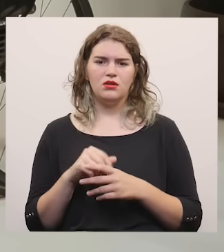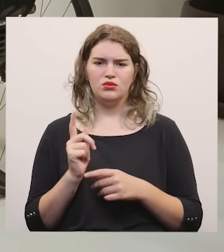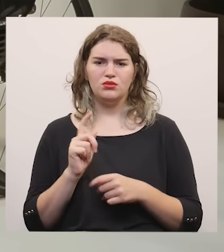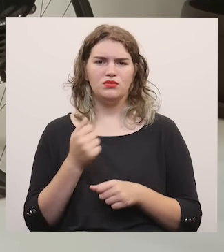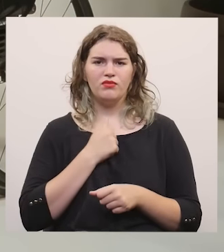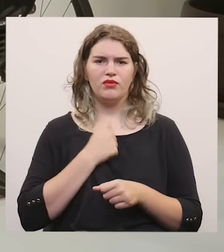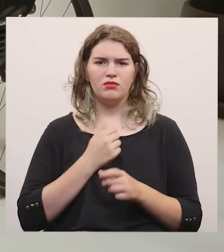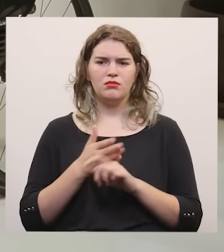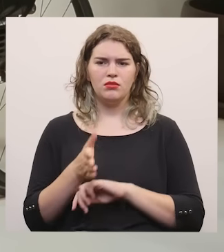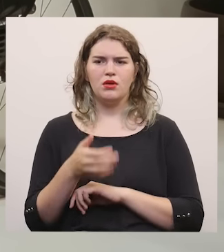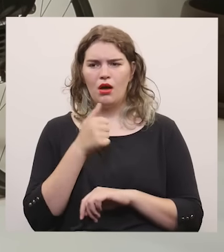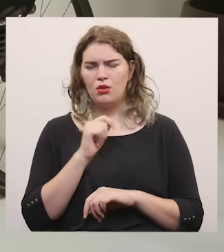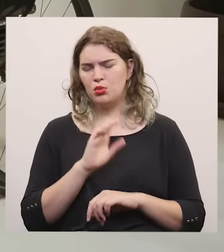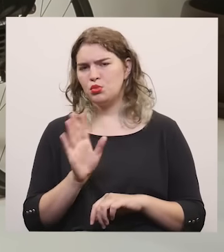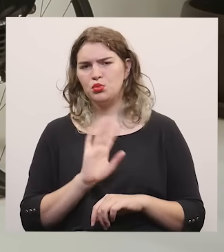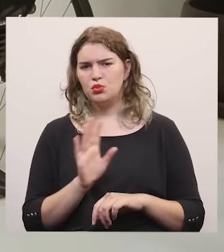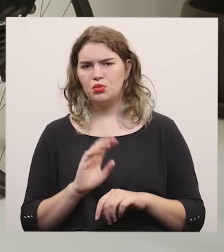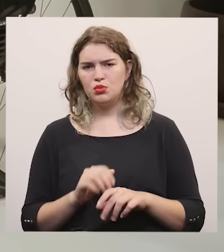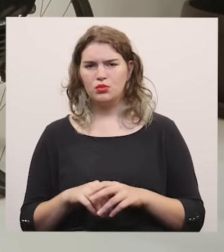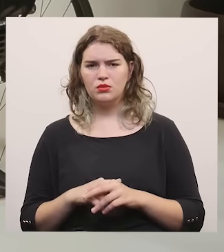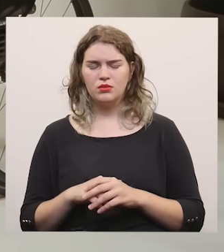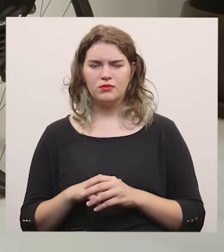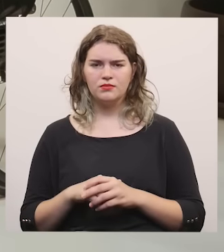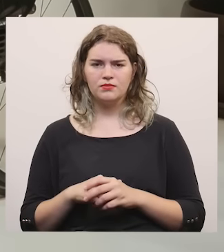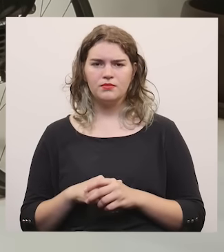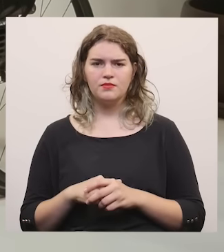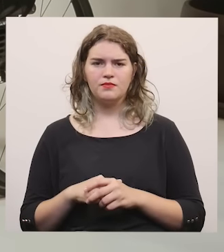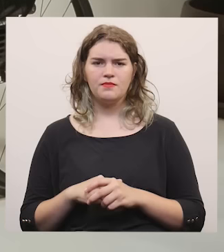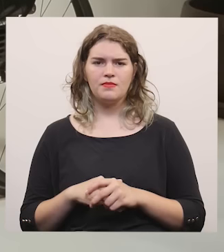ți-a fost groază să mai intri în bazin? Deloc.